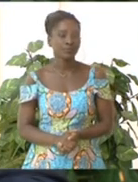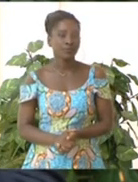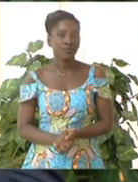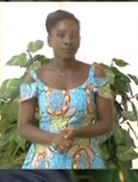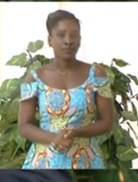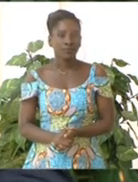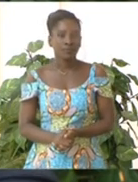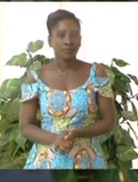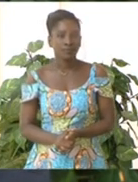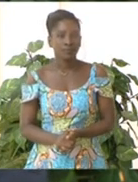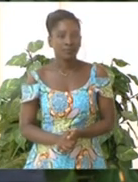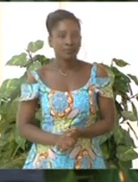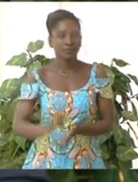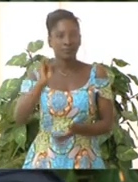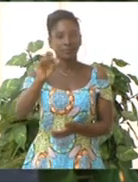italie